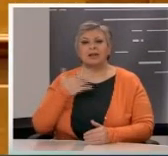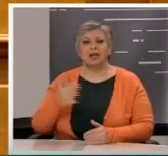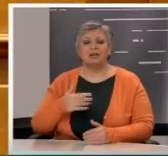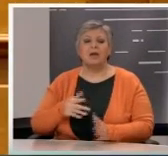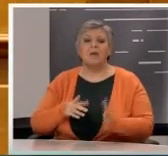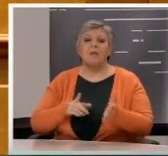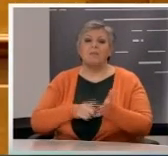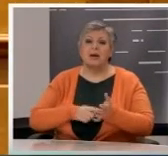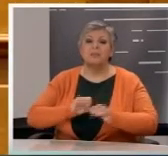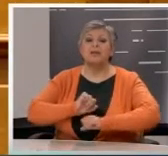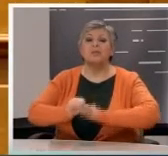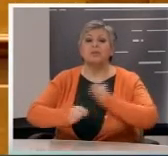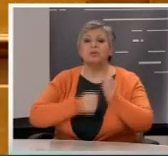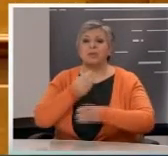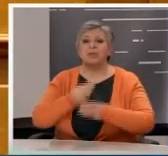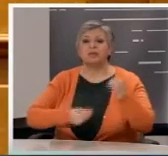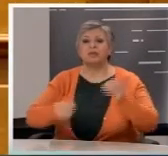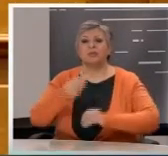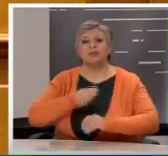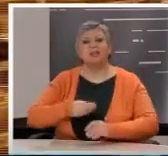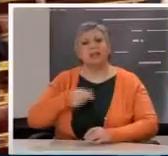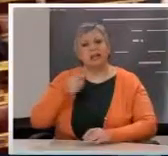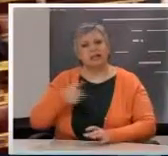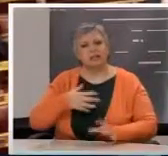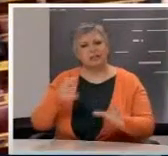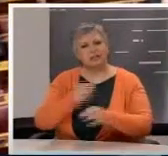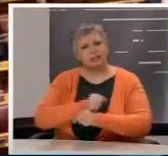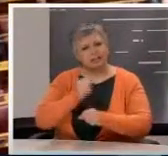να προσπαθήσετε λίγο περισσότερο και νομίζω ότι μπορείτε να τα καταφέρετε και λίγο καλύτερα.